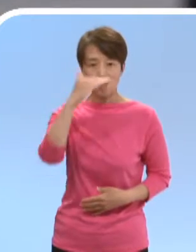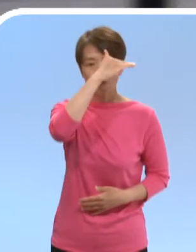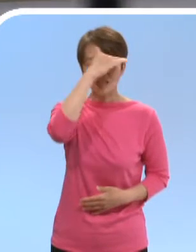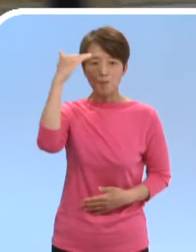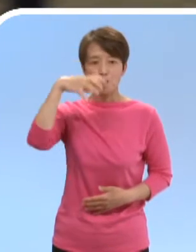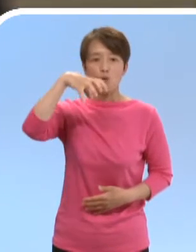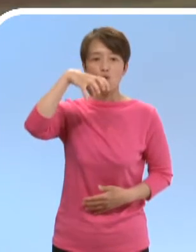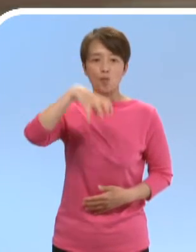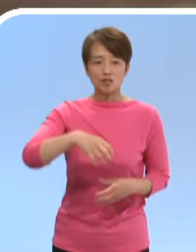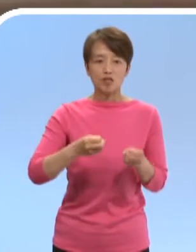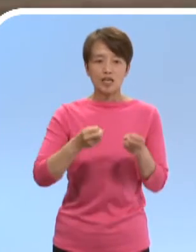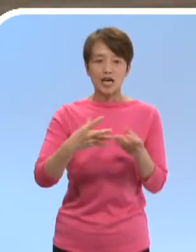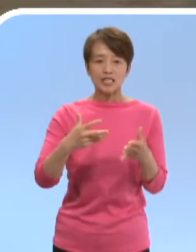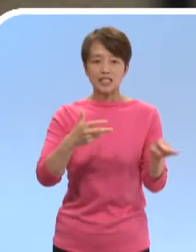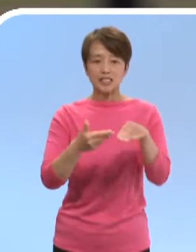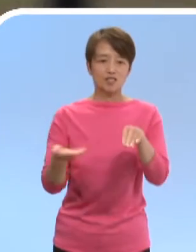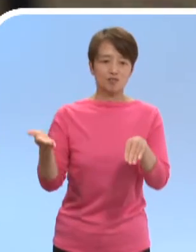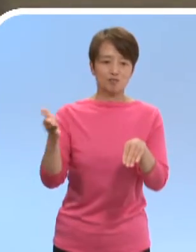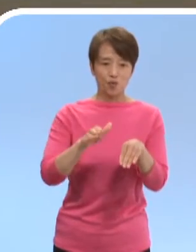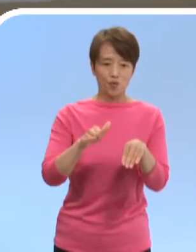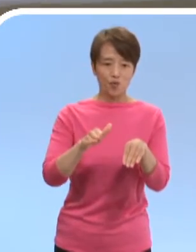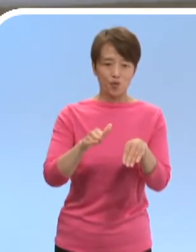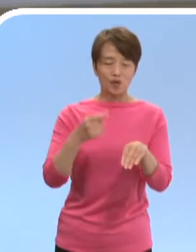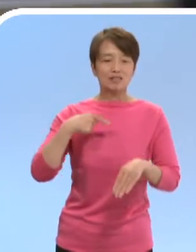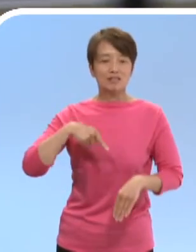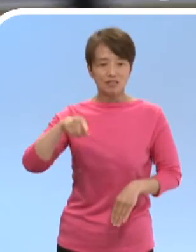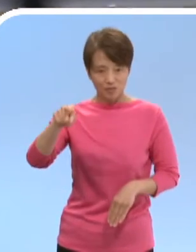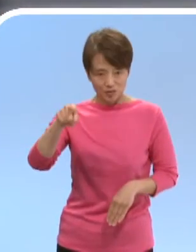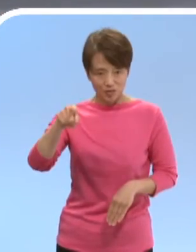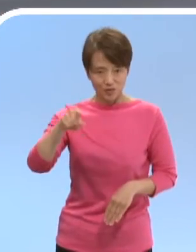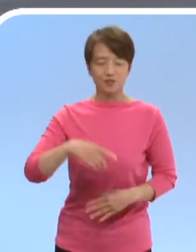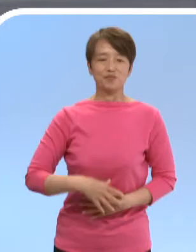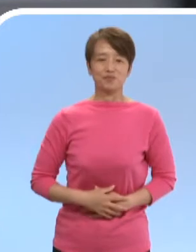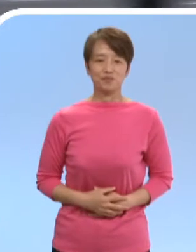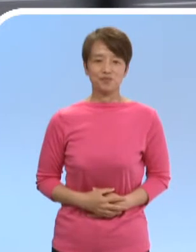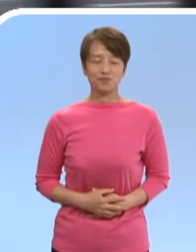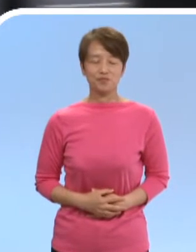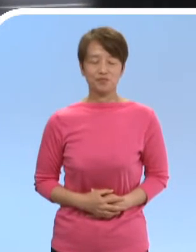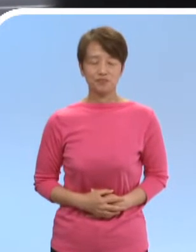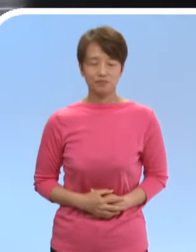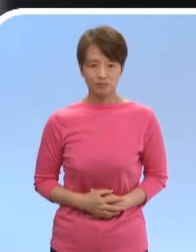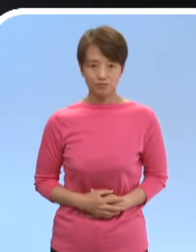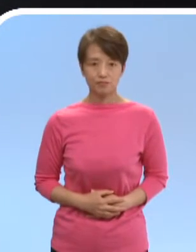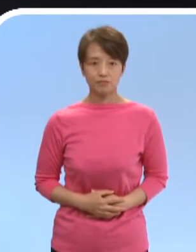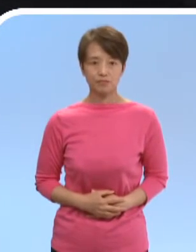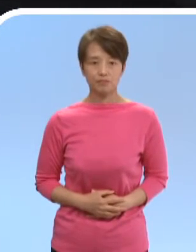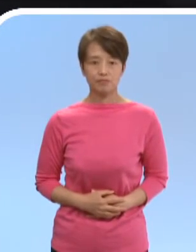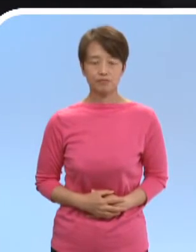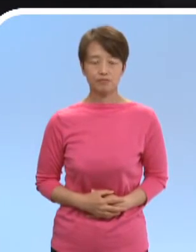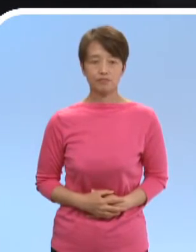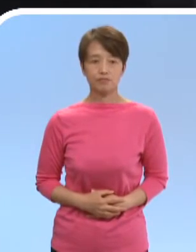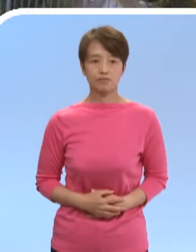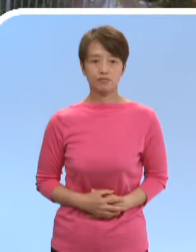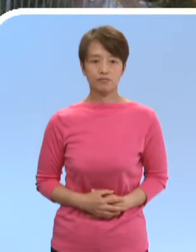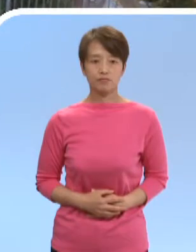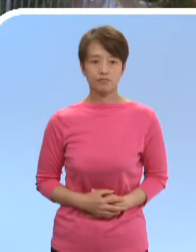に新しい施設ができたそうなんですよ。行ってみましょう。テイクオフ。